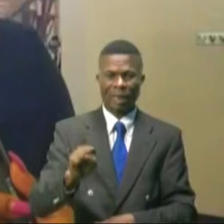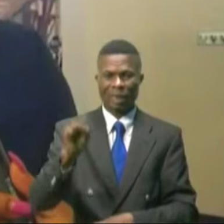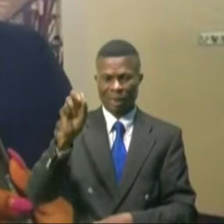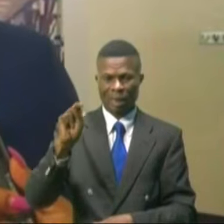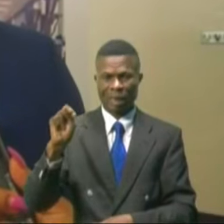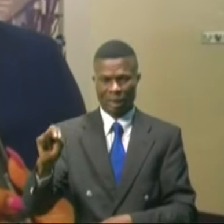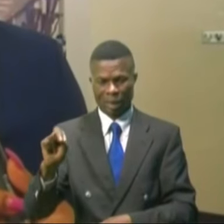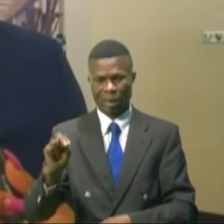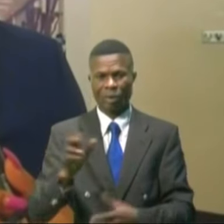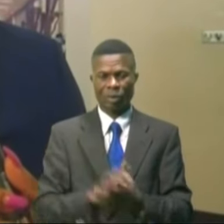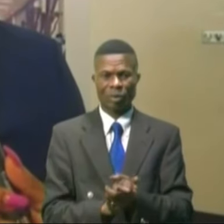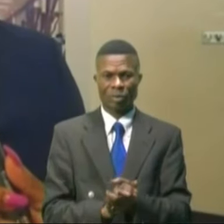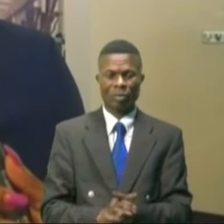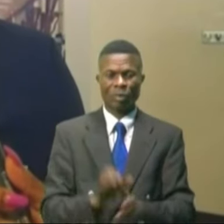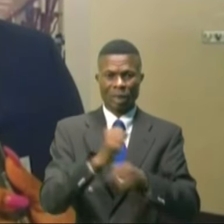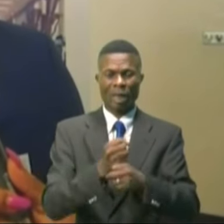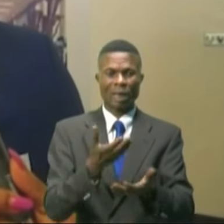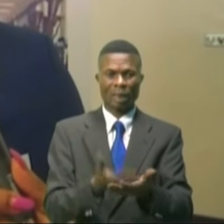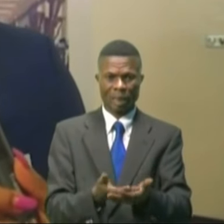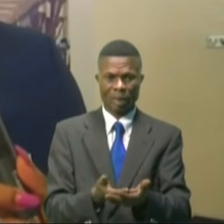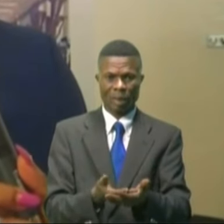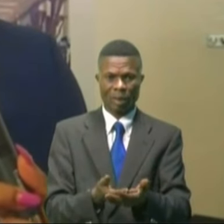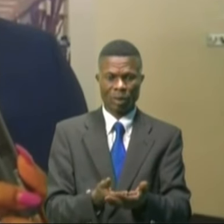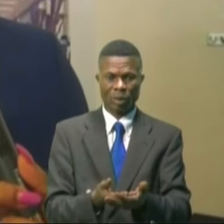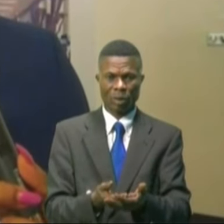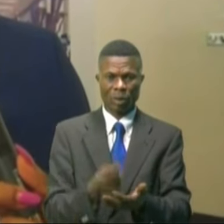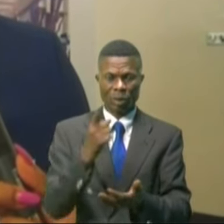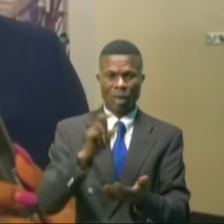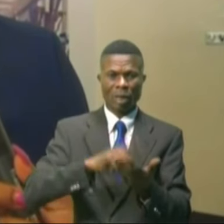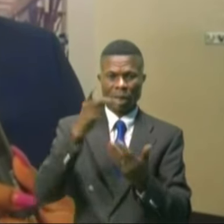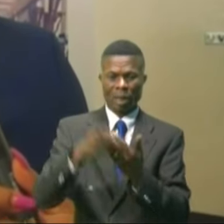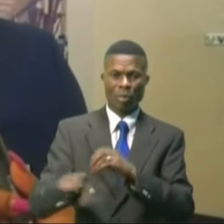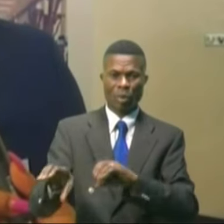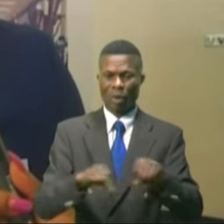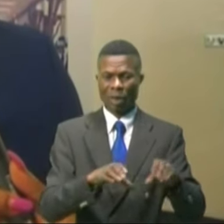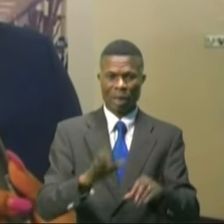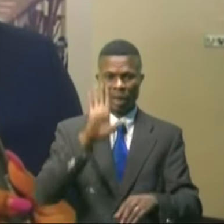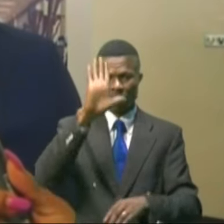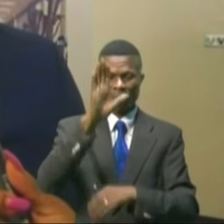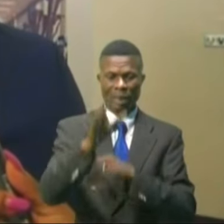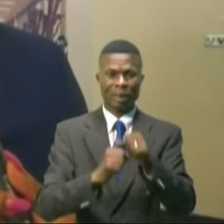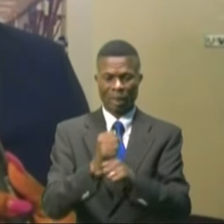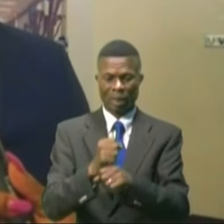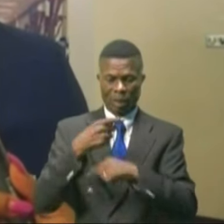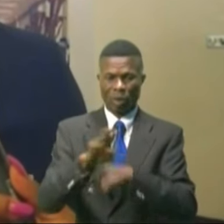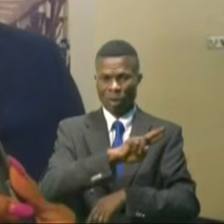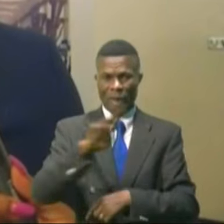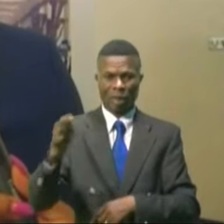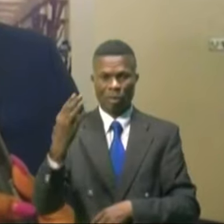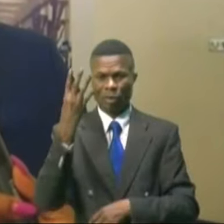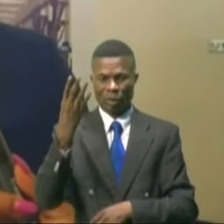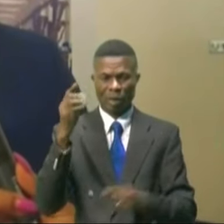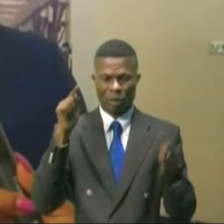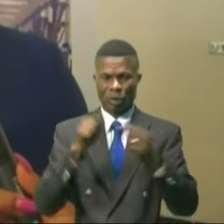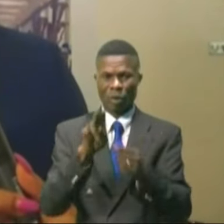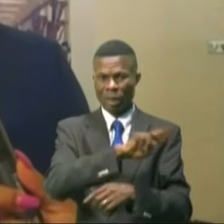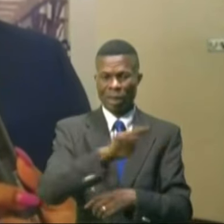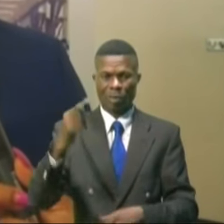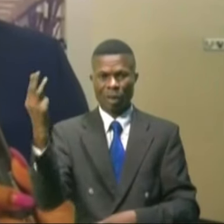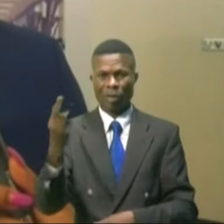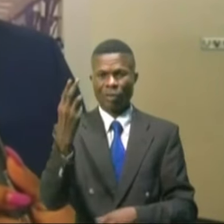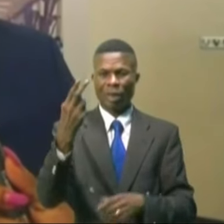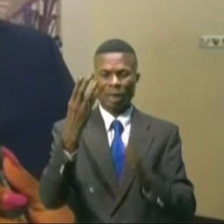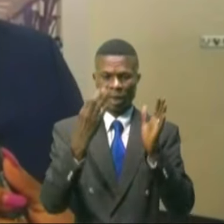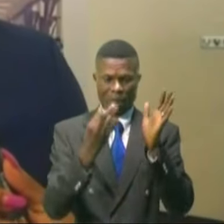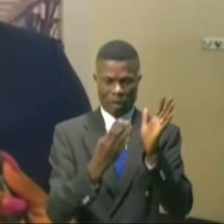CNCLPC a mis en place un plan d'action quinquennal allant de 2024 à 2028